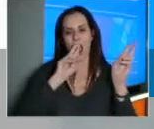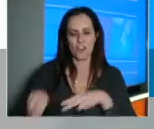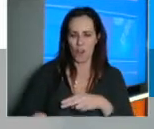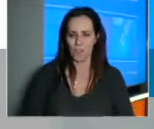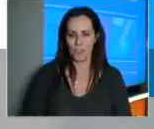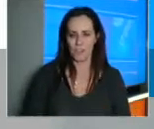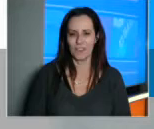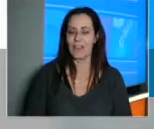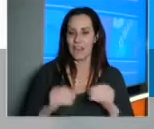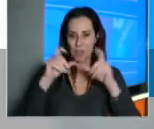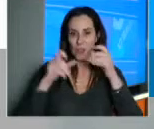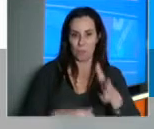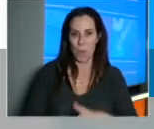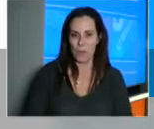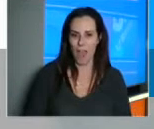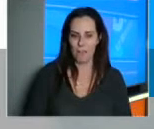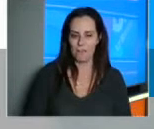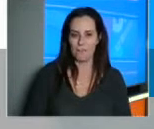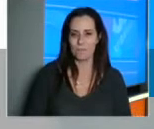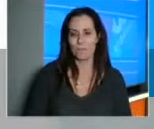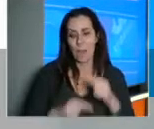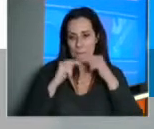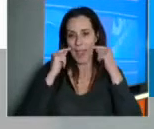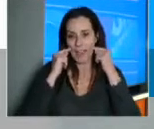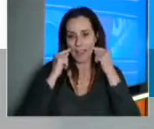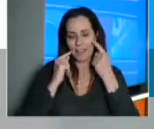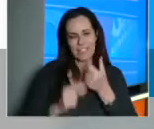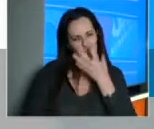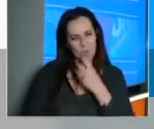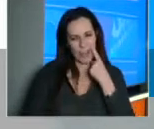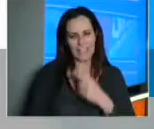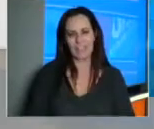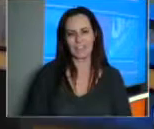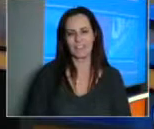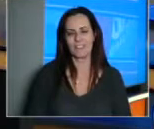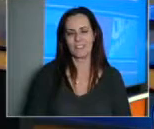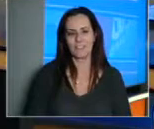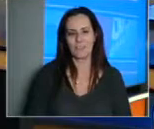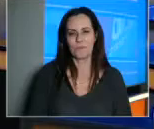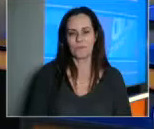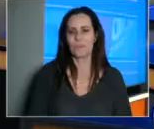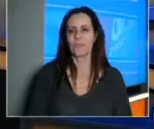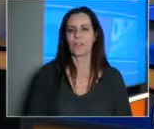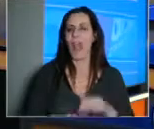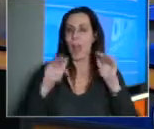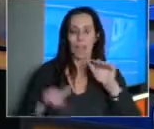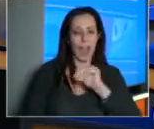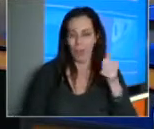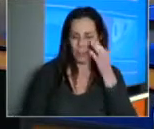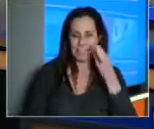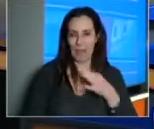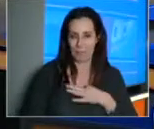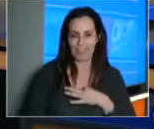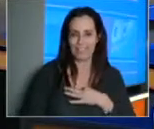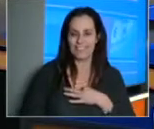אשוב, עם תמונה שלה, מחייכת חיוך עגום. אבל הברכה שככה הכי תפסה את